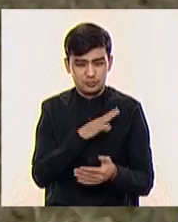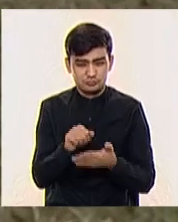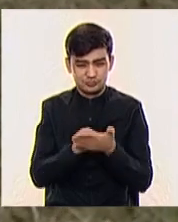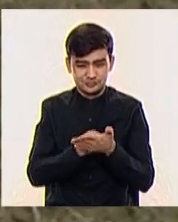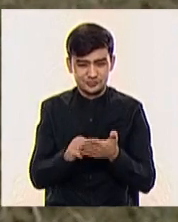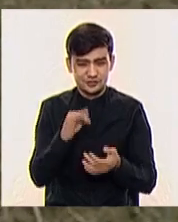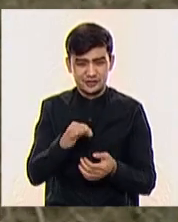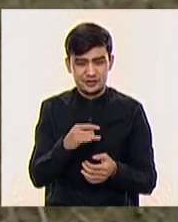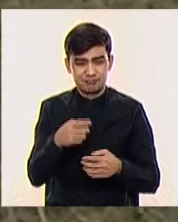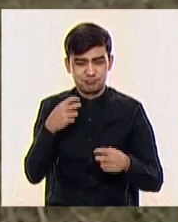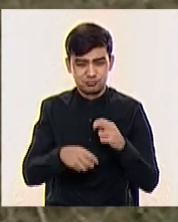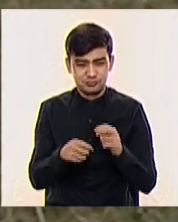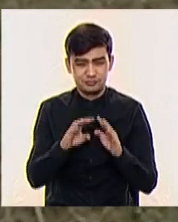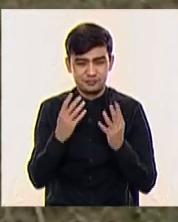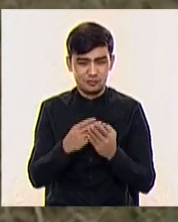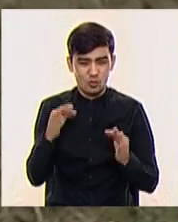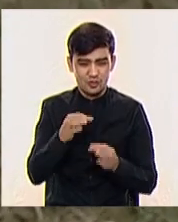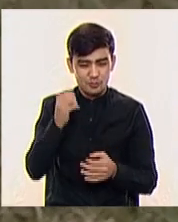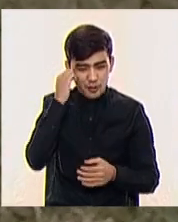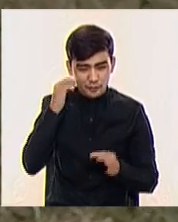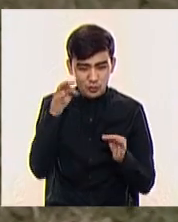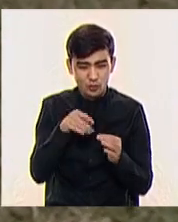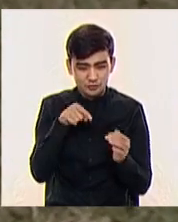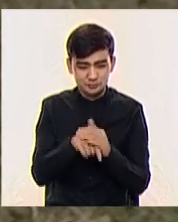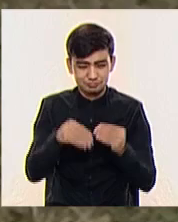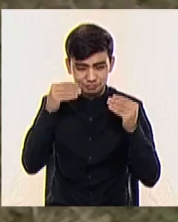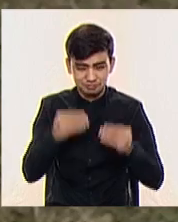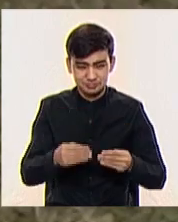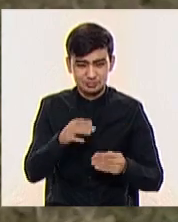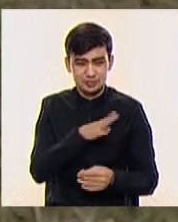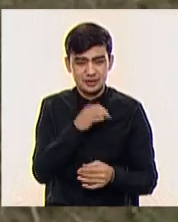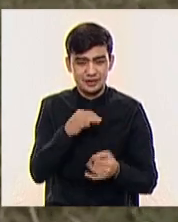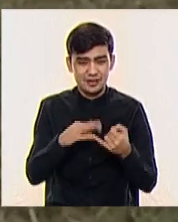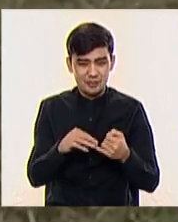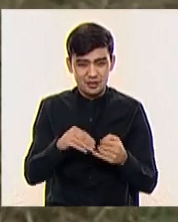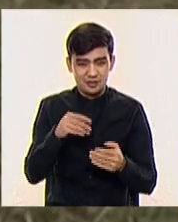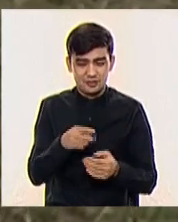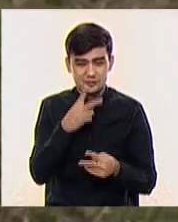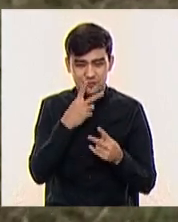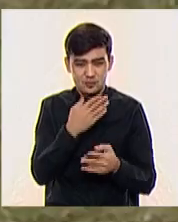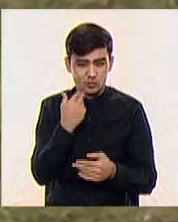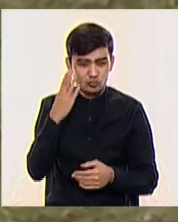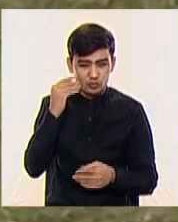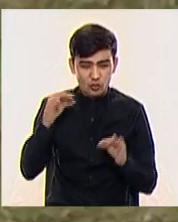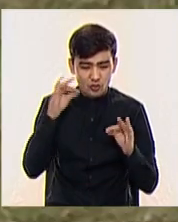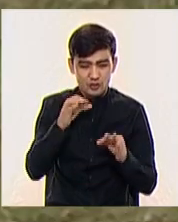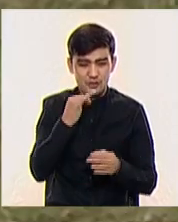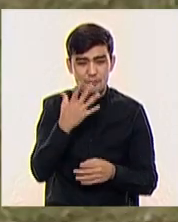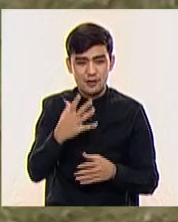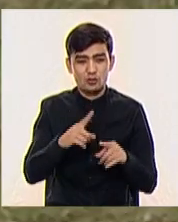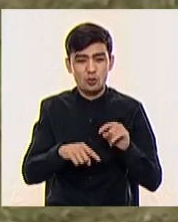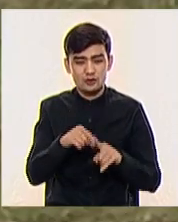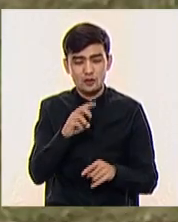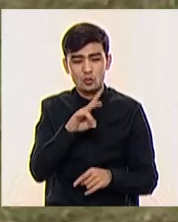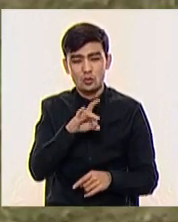Постамент сломали, тупо памятник туда воткнули, даже да, в землю даже не видно даты. Пятеро родственников